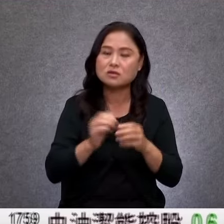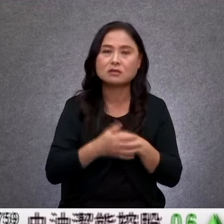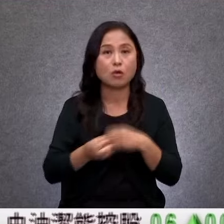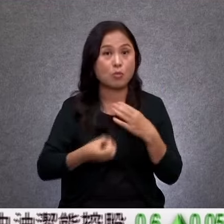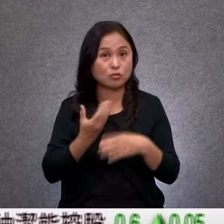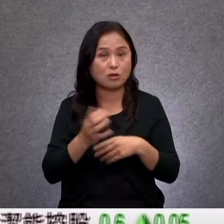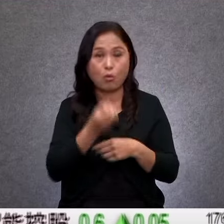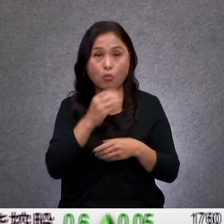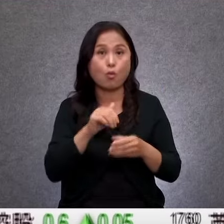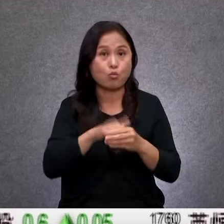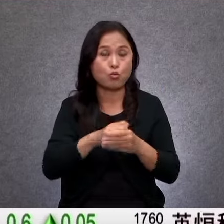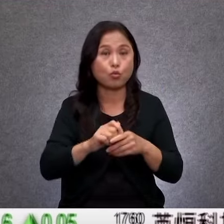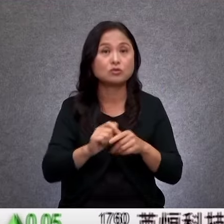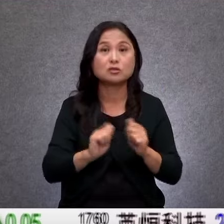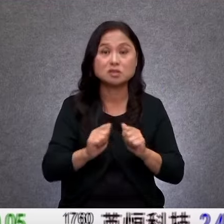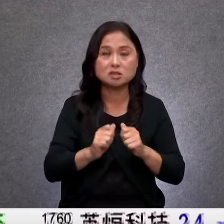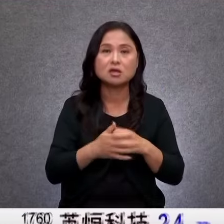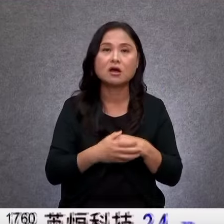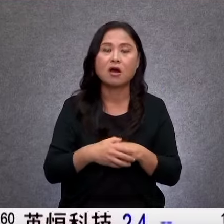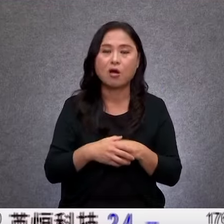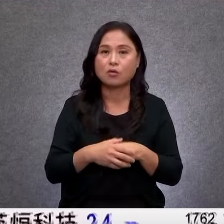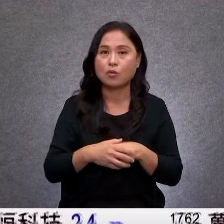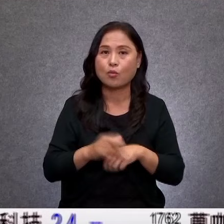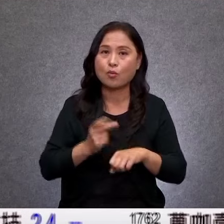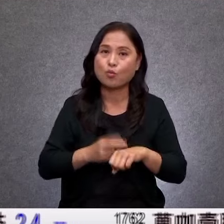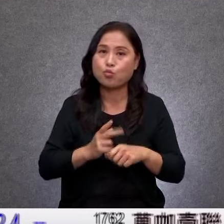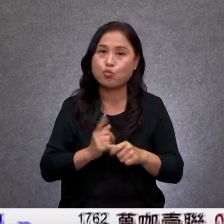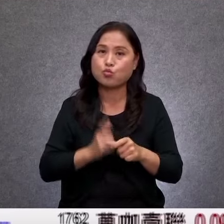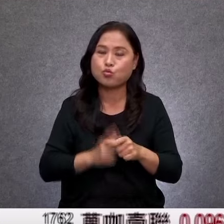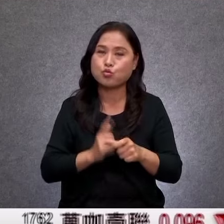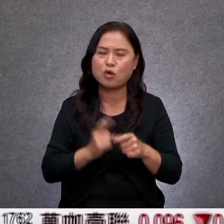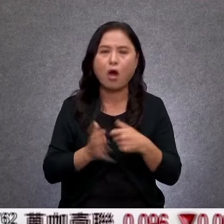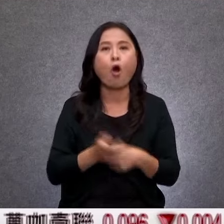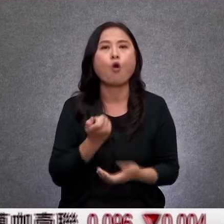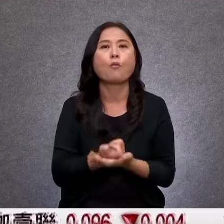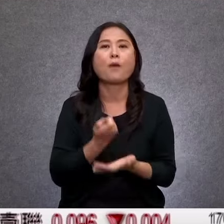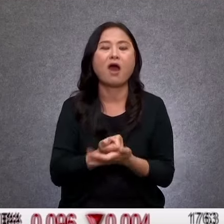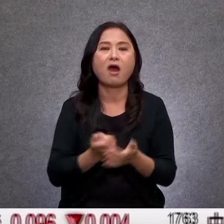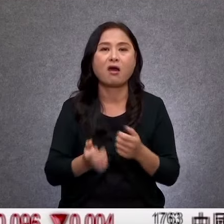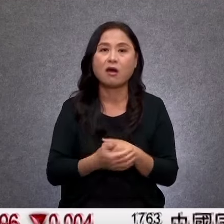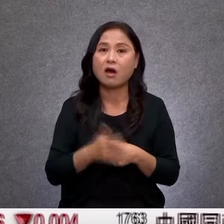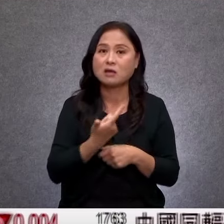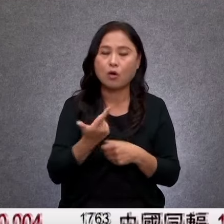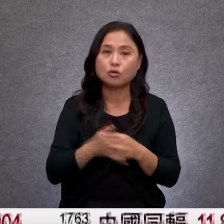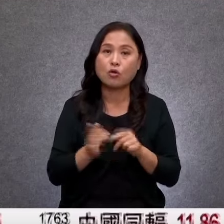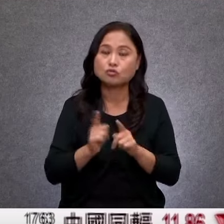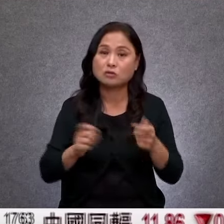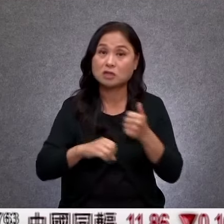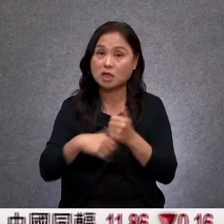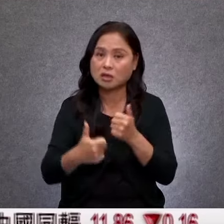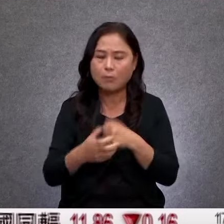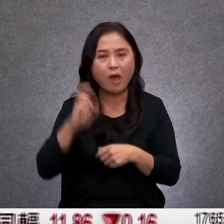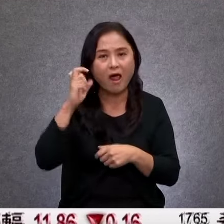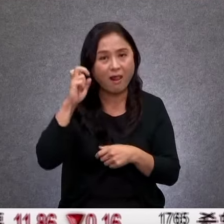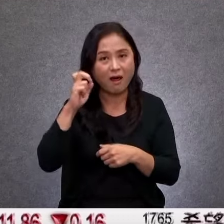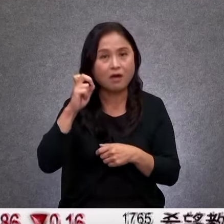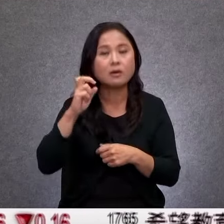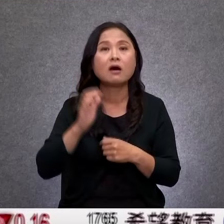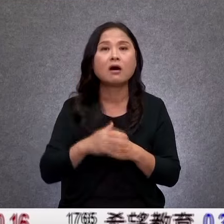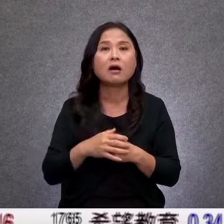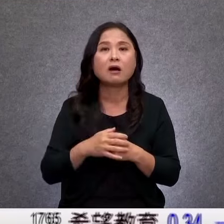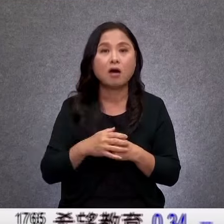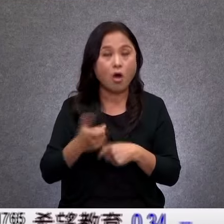股啦，亦都有表達咧，其實港股喺呢個水平咧個估值咧係非常之平嘅。有唔少嘅